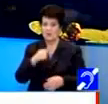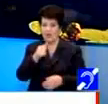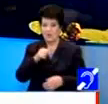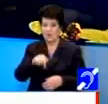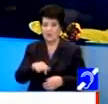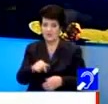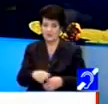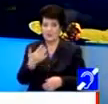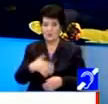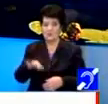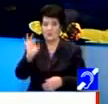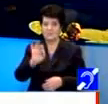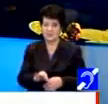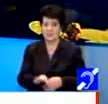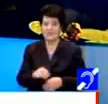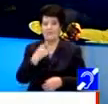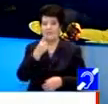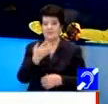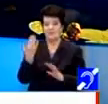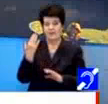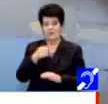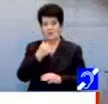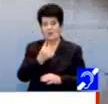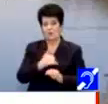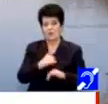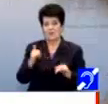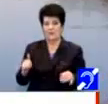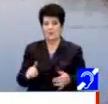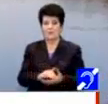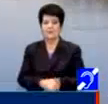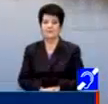numărul lor a crescut cu 50% față de anul trecut.